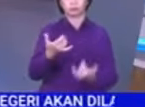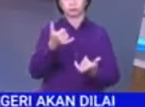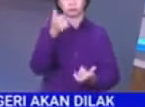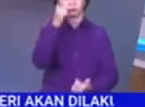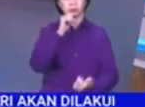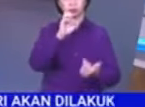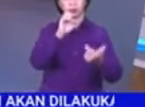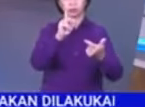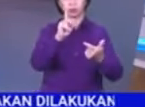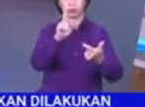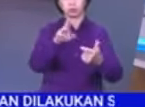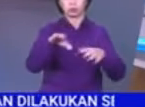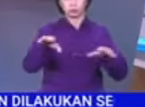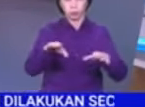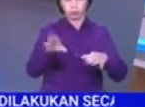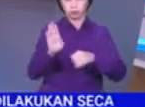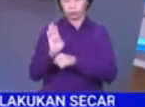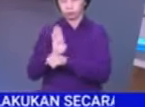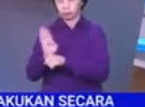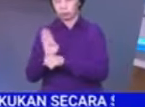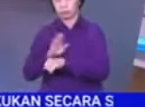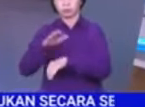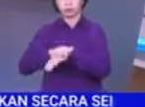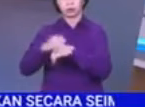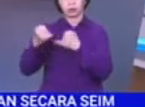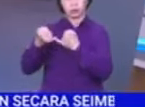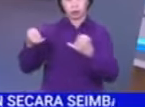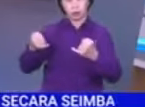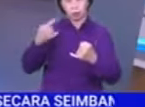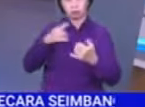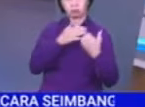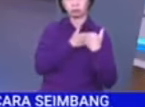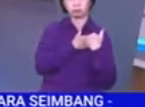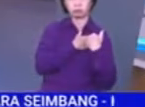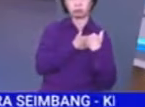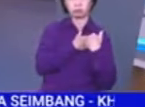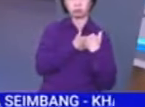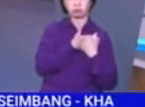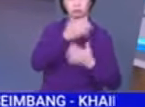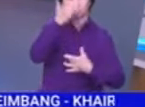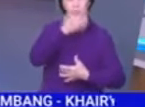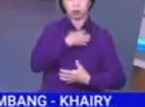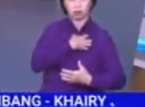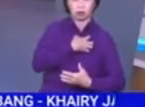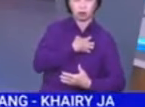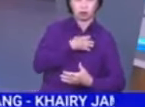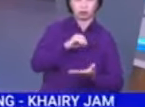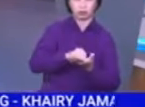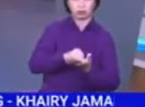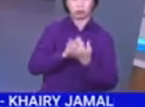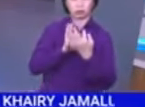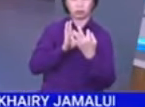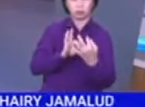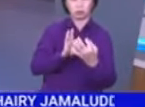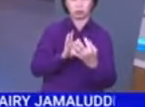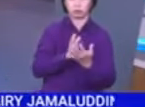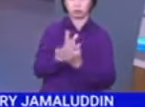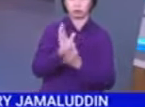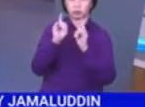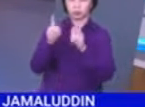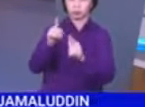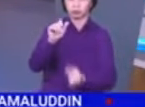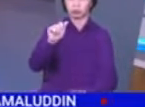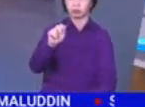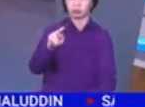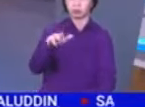wanita orang kurang upaya yang menjalankan perniagaan dalam talian bagi menang pungkas rawatan penyakit jantung genetik dihadapinya terus saja